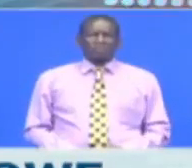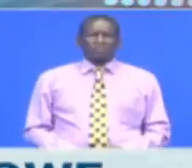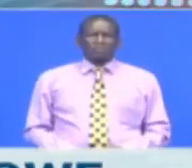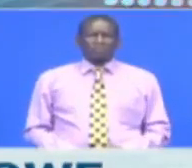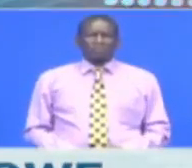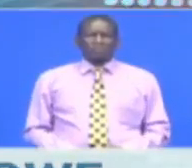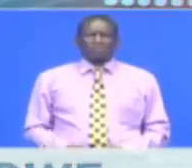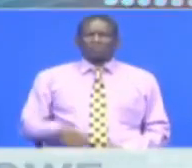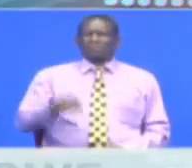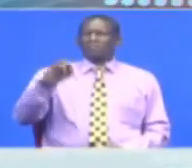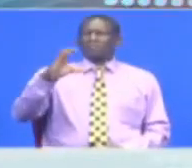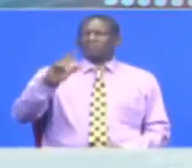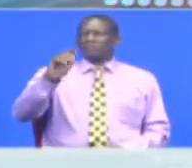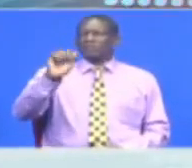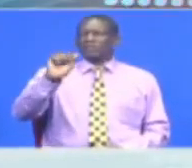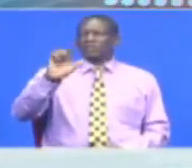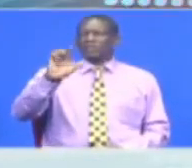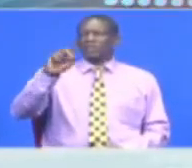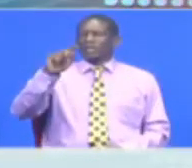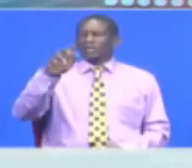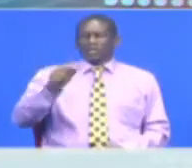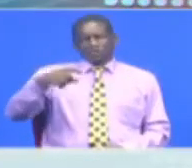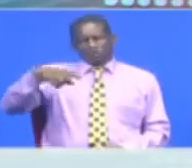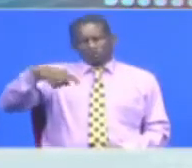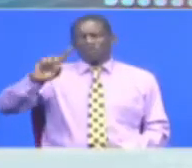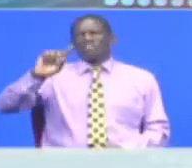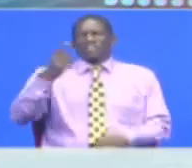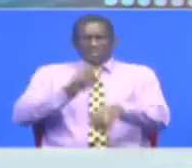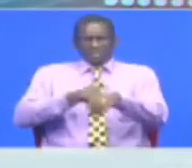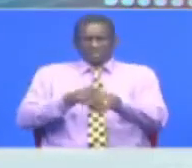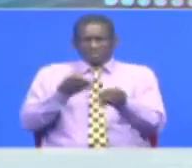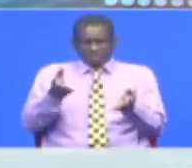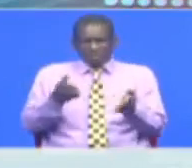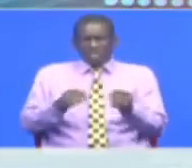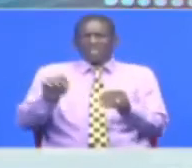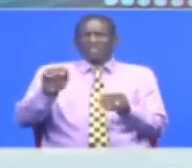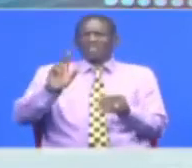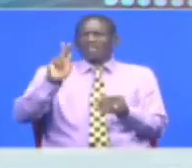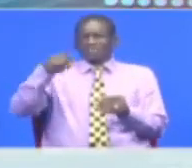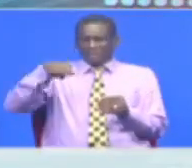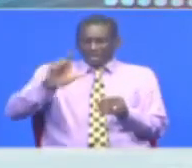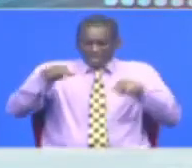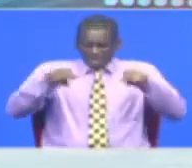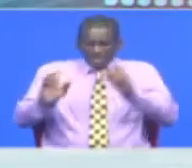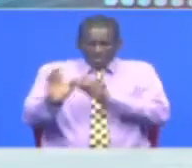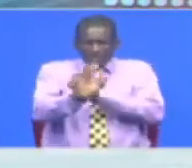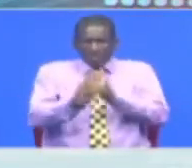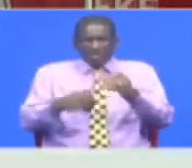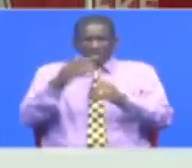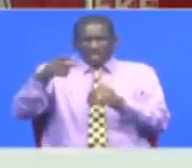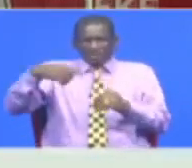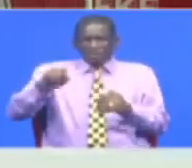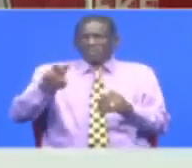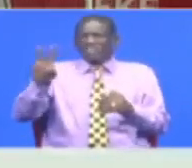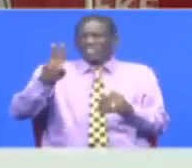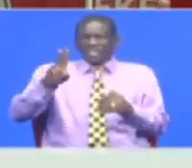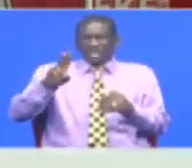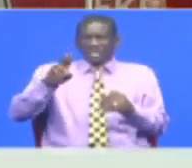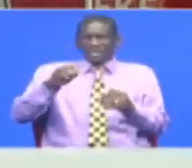FC Talanta iliyopanda daraja iliandikisha ushindi wake wa kwanza kabisa katika ligi kuu ya kandanda humo nchini baada ya kuinyuka Vihiga Bullets